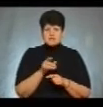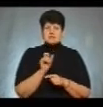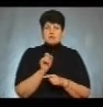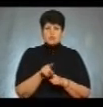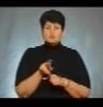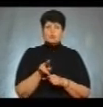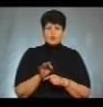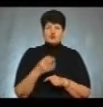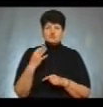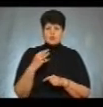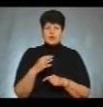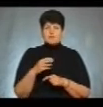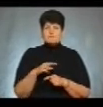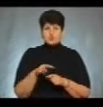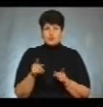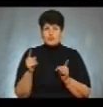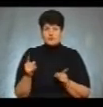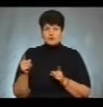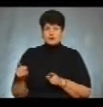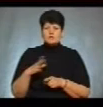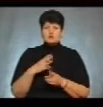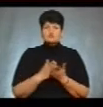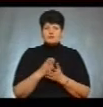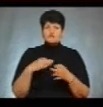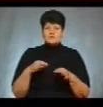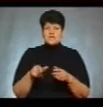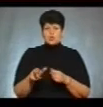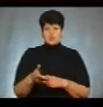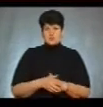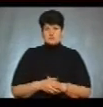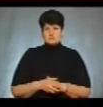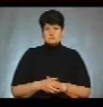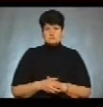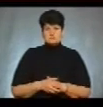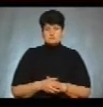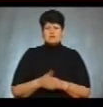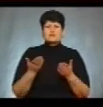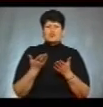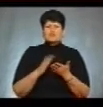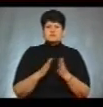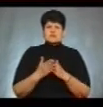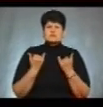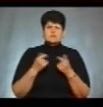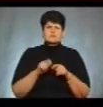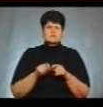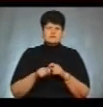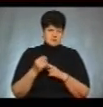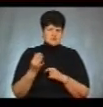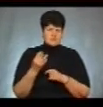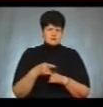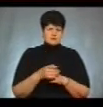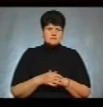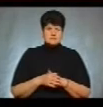по 40-метрових дорогах була служба автомобільних доріг. А зараз на якому стані слідство? Чи ви цікавитесь